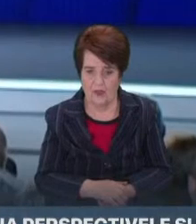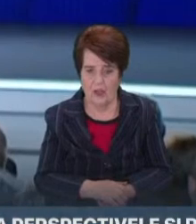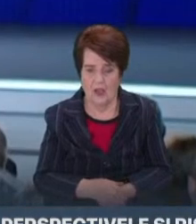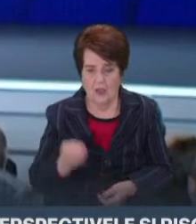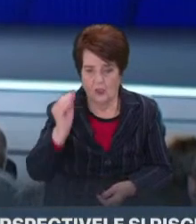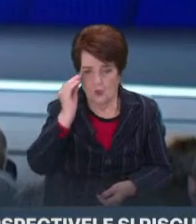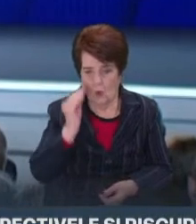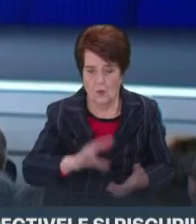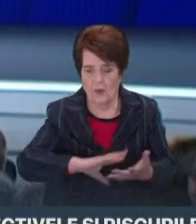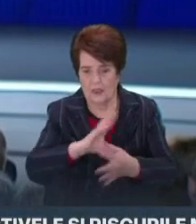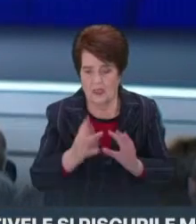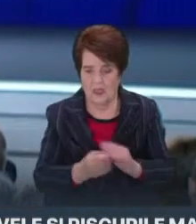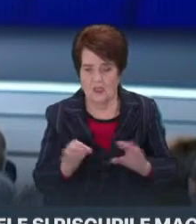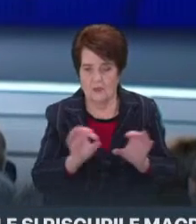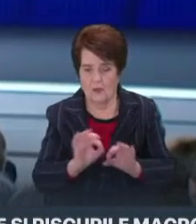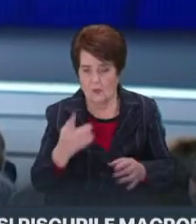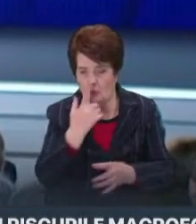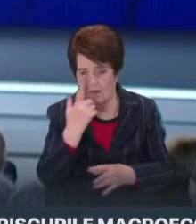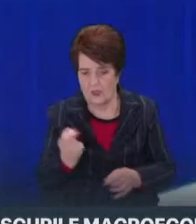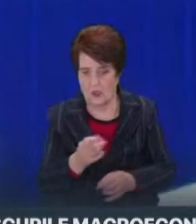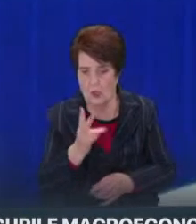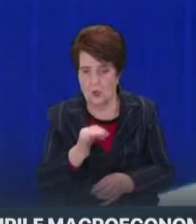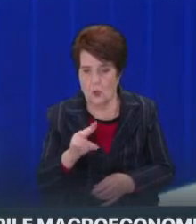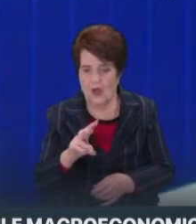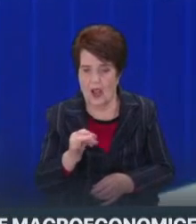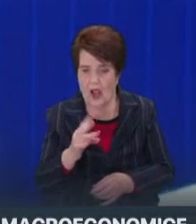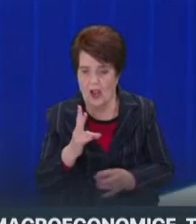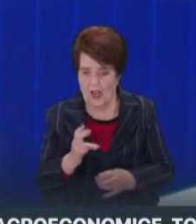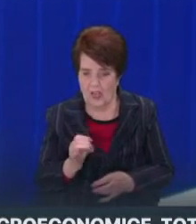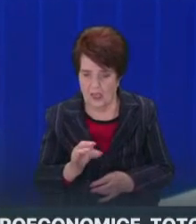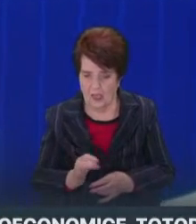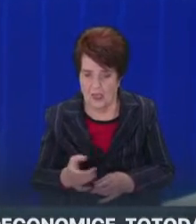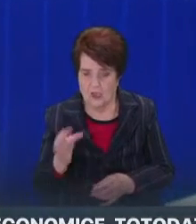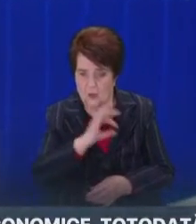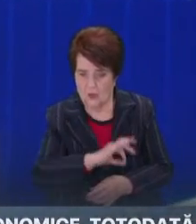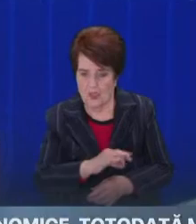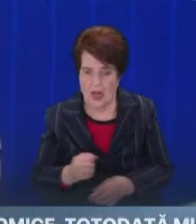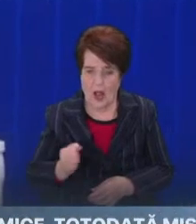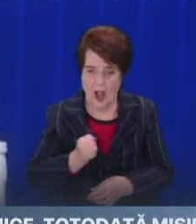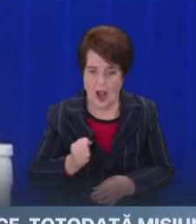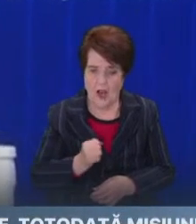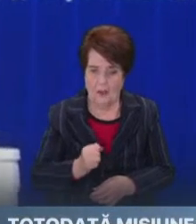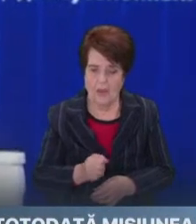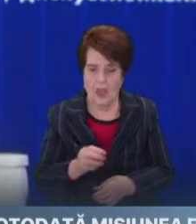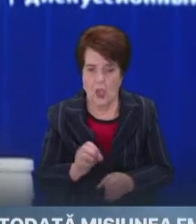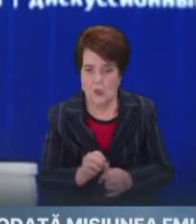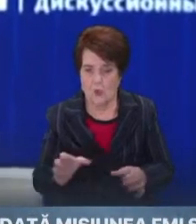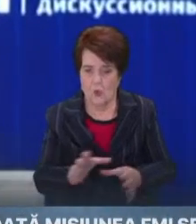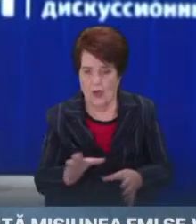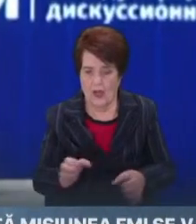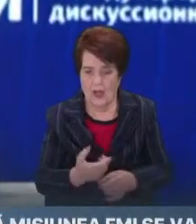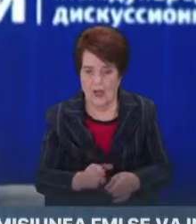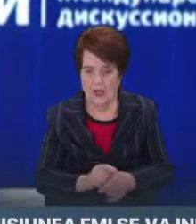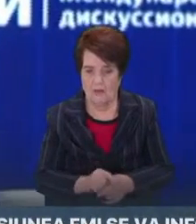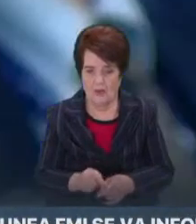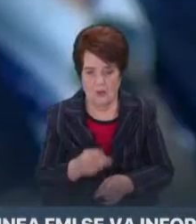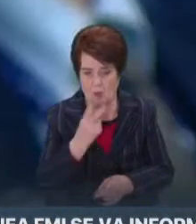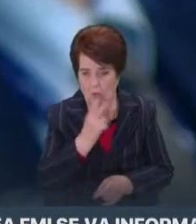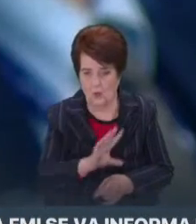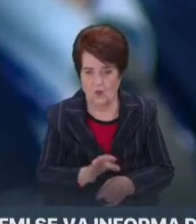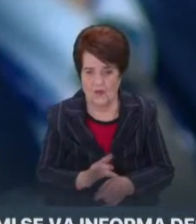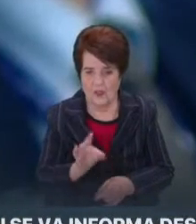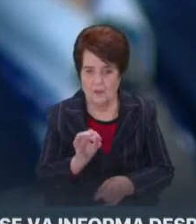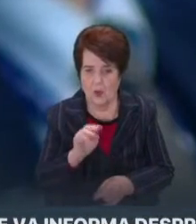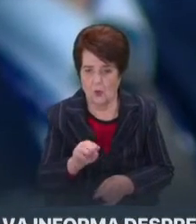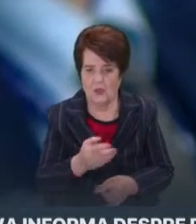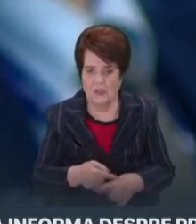Scopul întregii povești cu amenințările nucleare și cu posibilitatea utilizării unei arme nucleare în Ucraina e foarte primitivă. Nu vedem niciun rost să